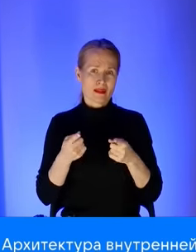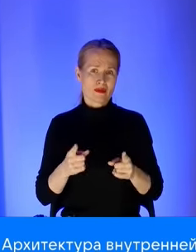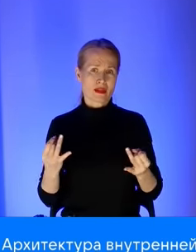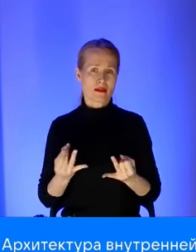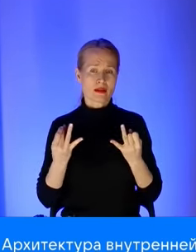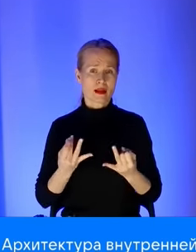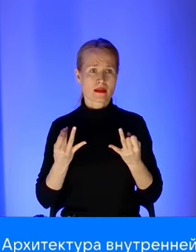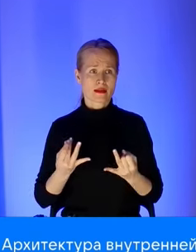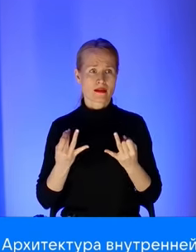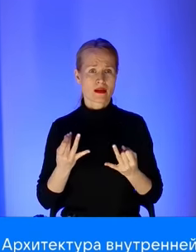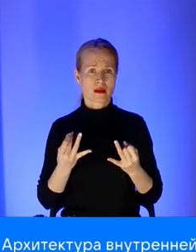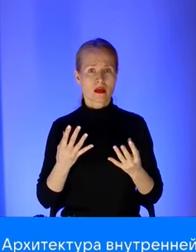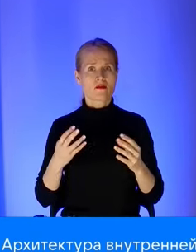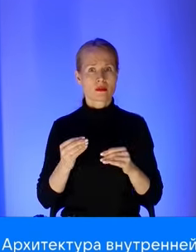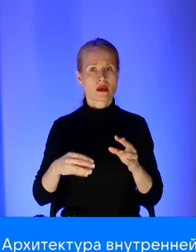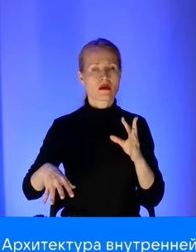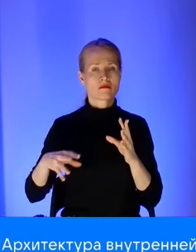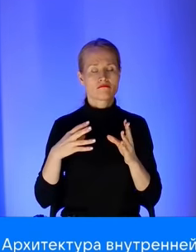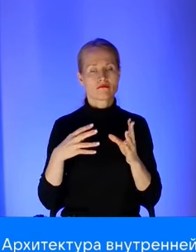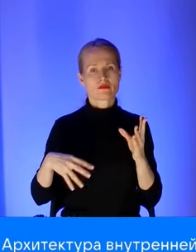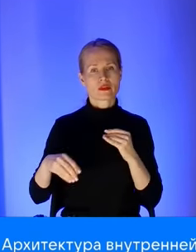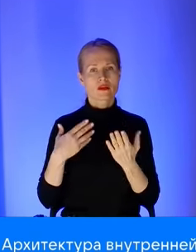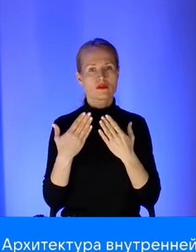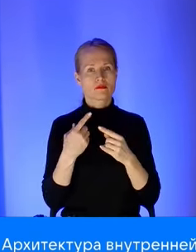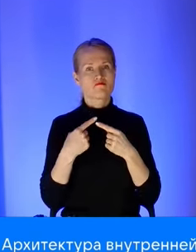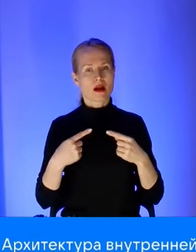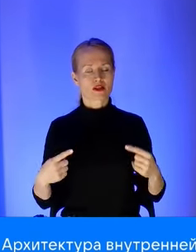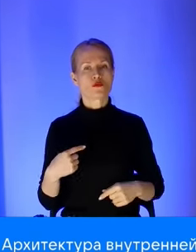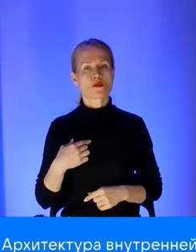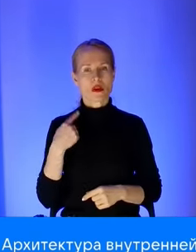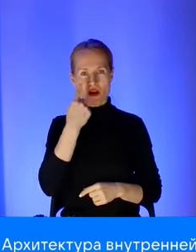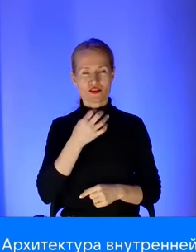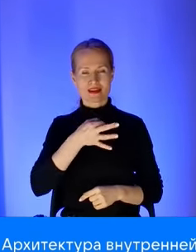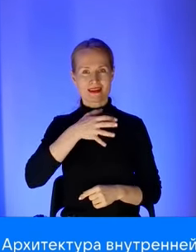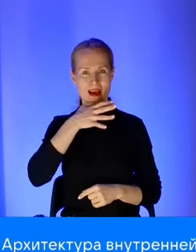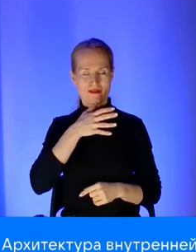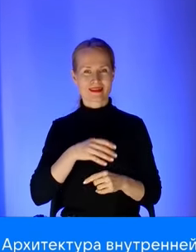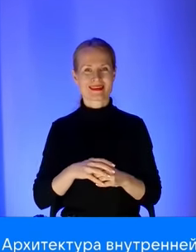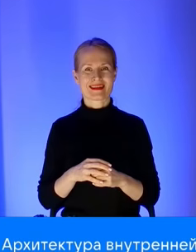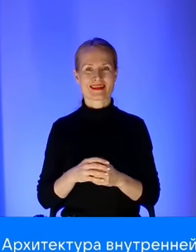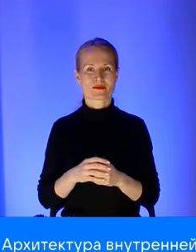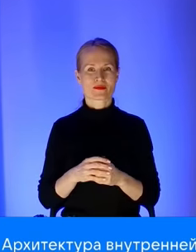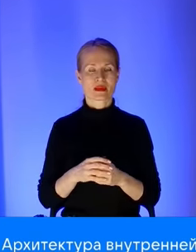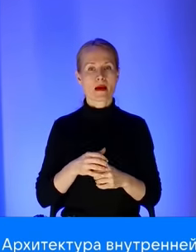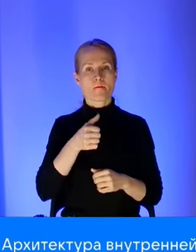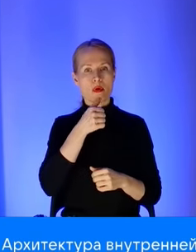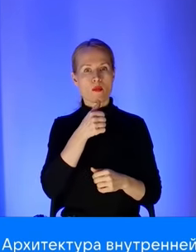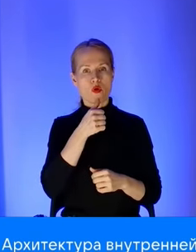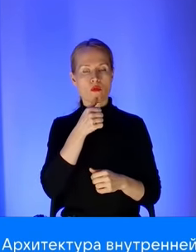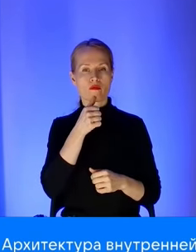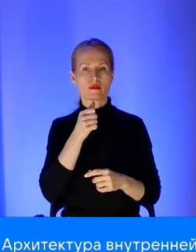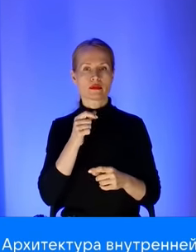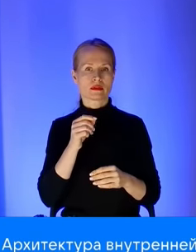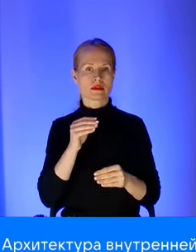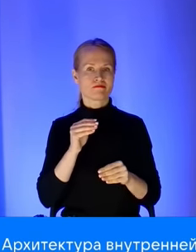Не знаю там все относятся по-разному Но вот Лично мне больше всего нравится там вот даже на превью было это попробовать именно